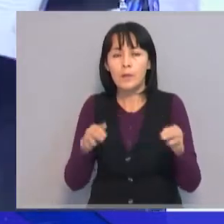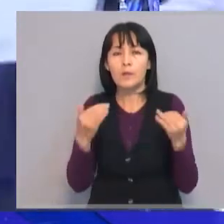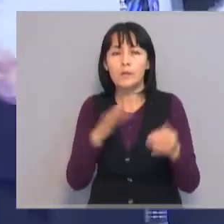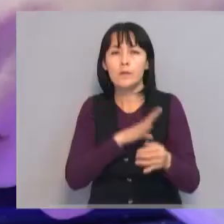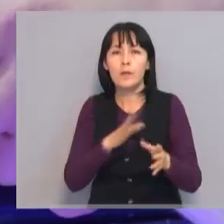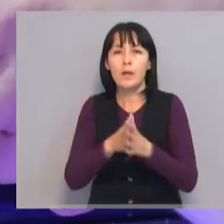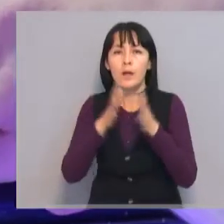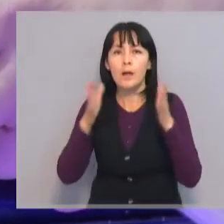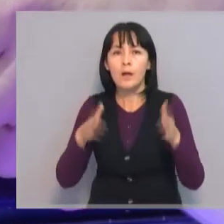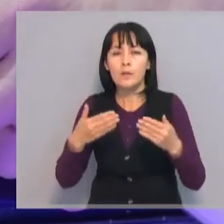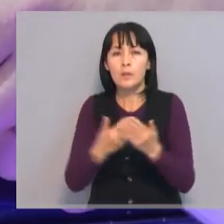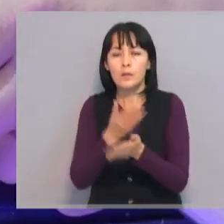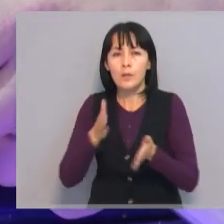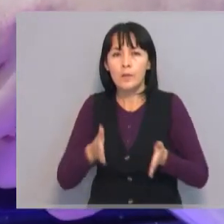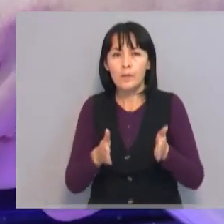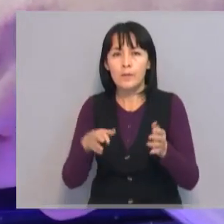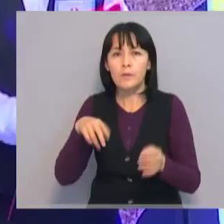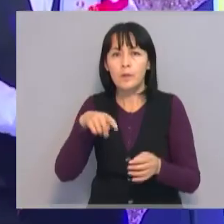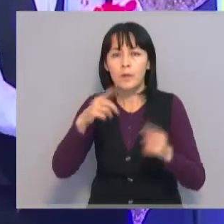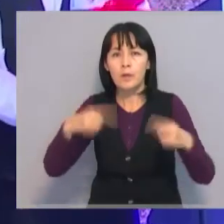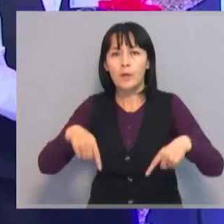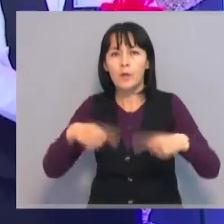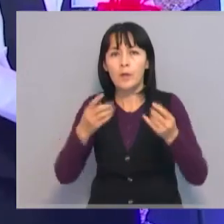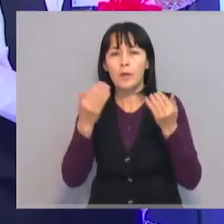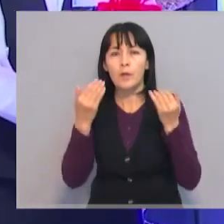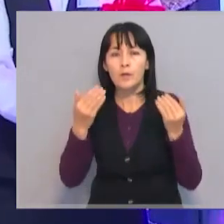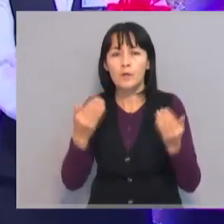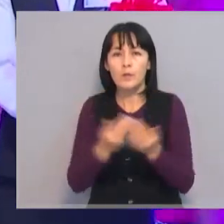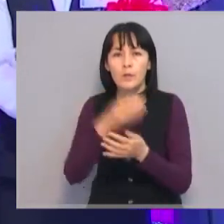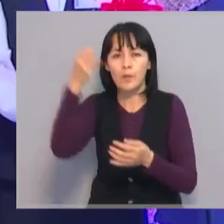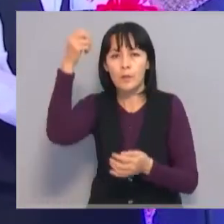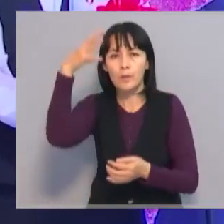расширена и обновлена пешеходная дорожка и установлены современные осветительные приборы.